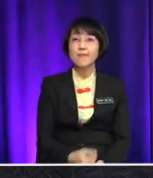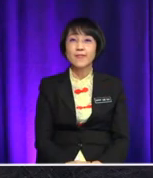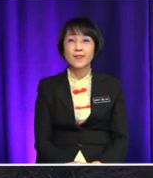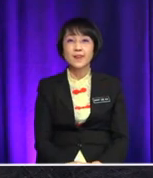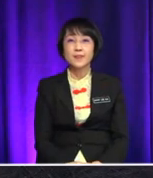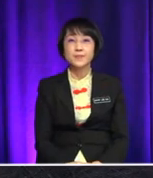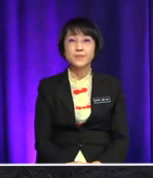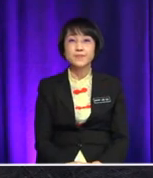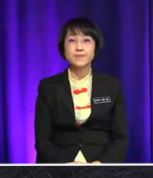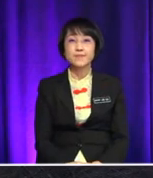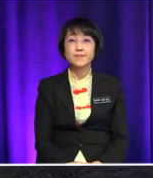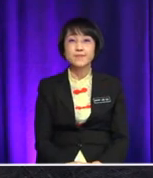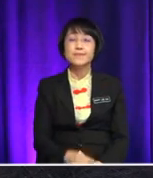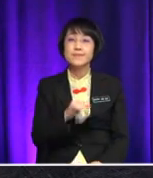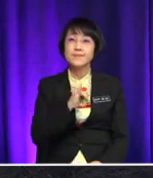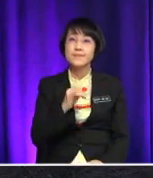bagi